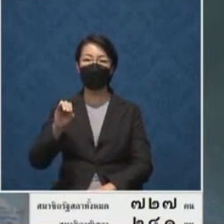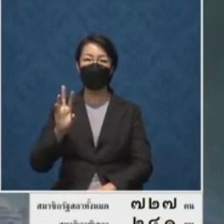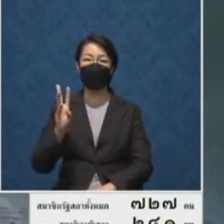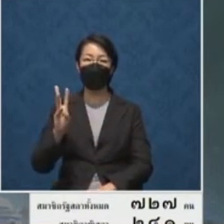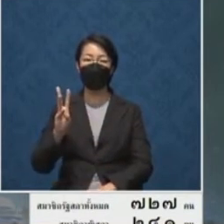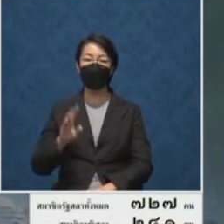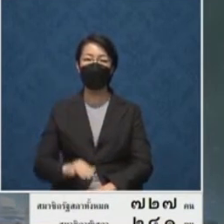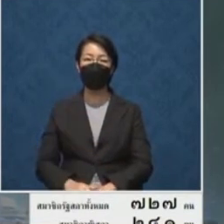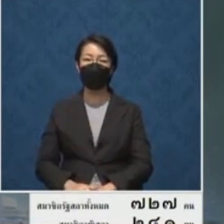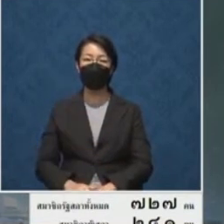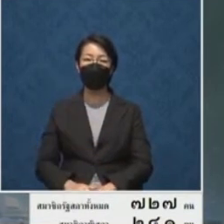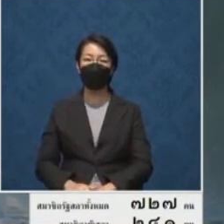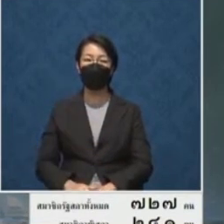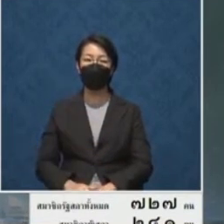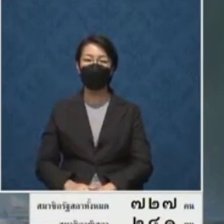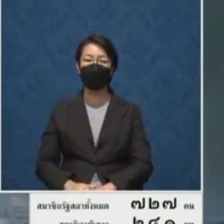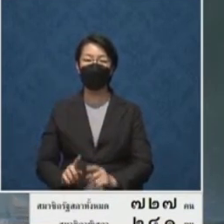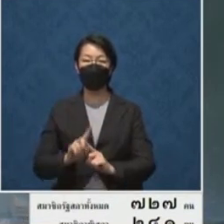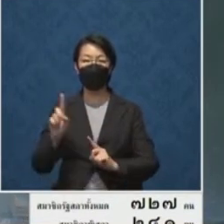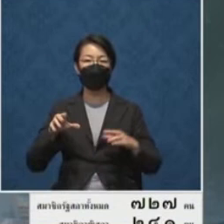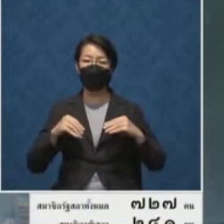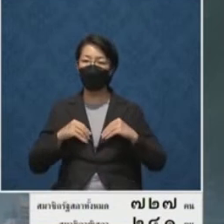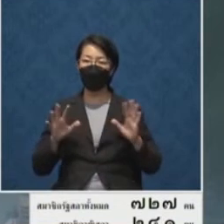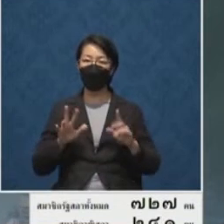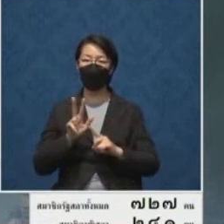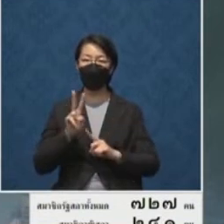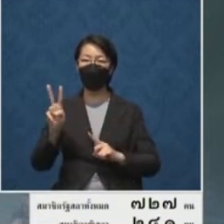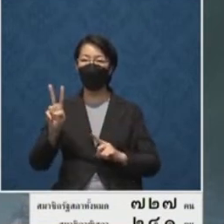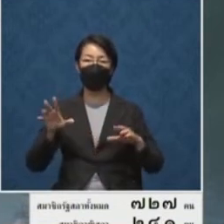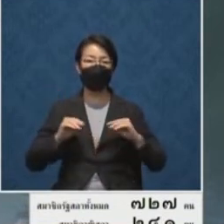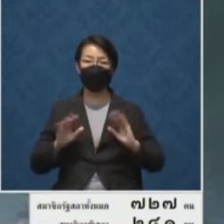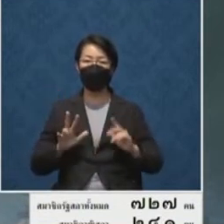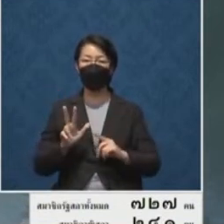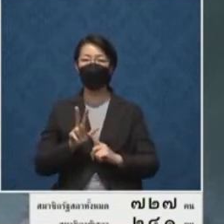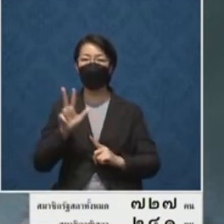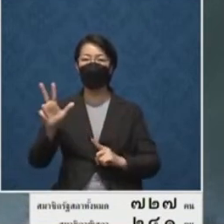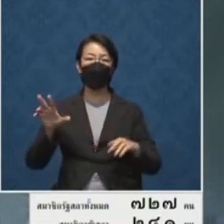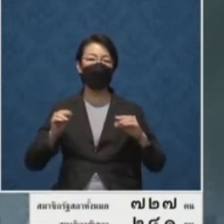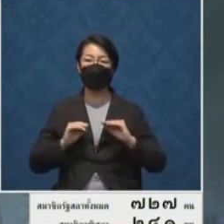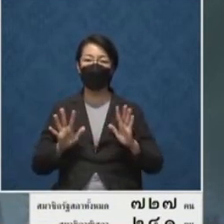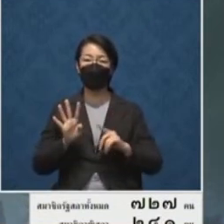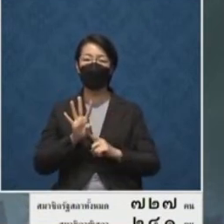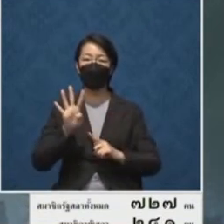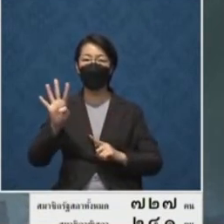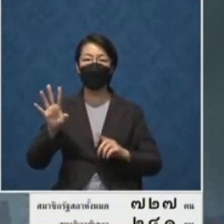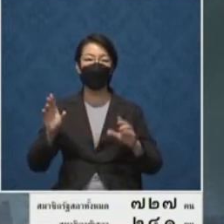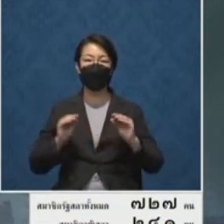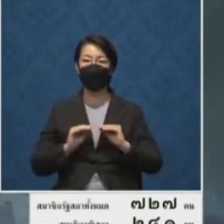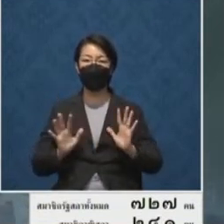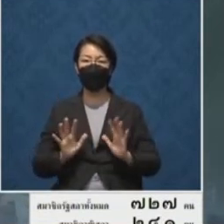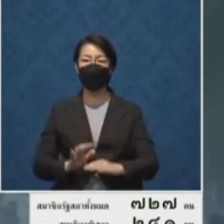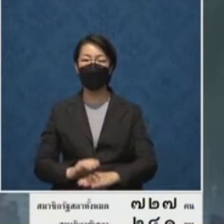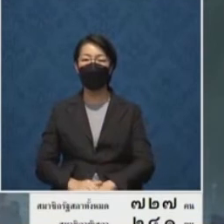596นายสาธิตอุ๋ยตระกูล 1ไม่รับหลักการ2ไม่รับหลักการ3ไม่รับหลักการ4ไม่รับหลัก